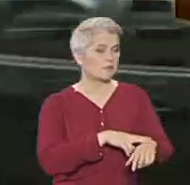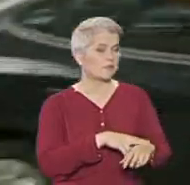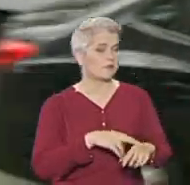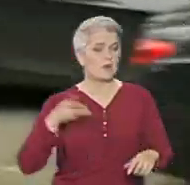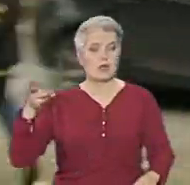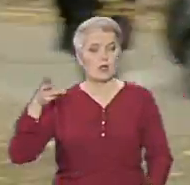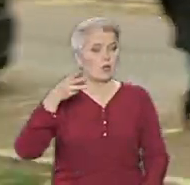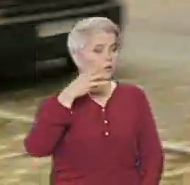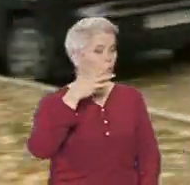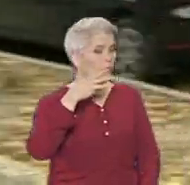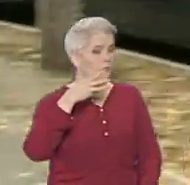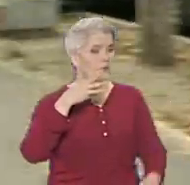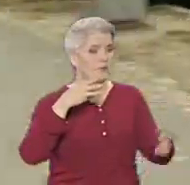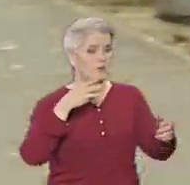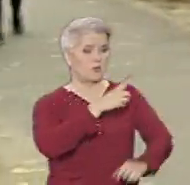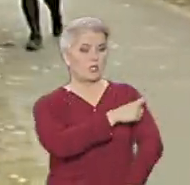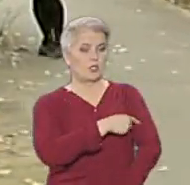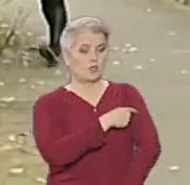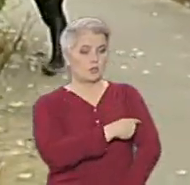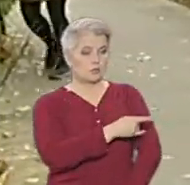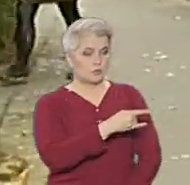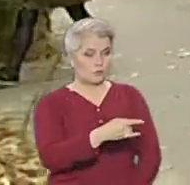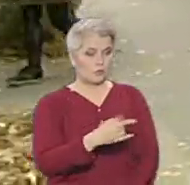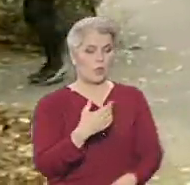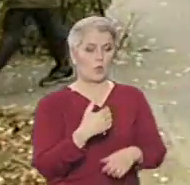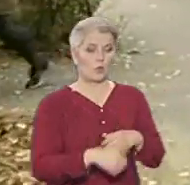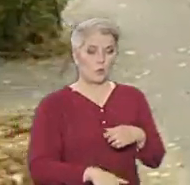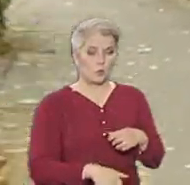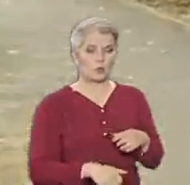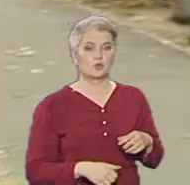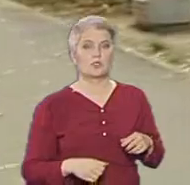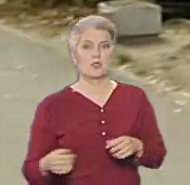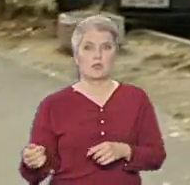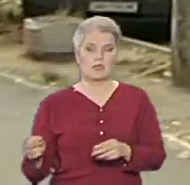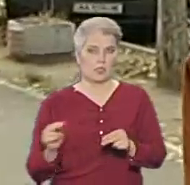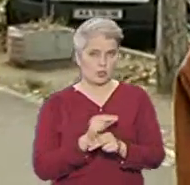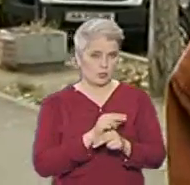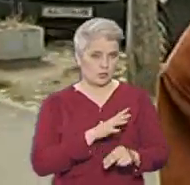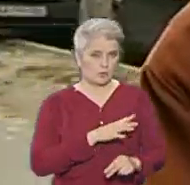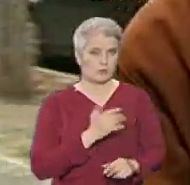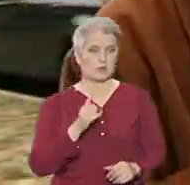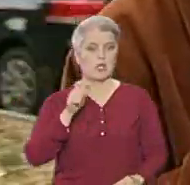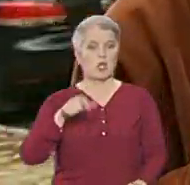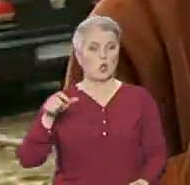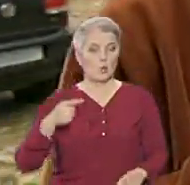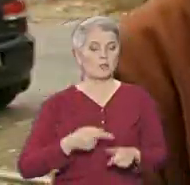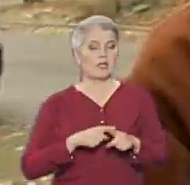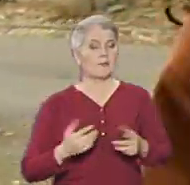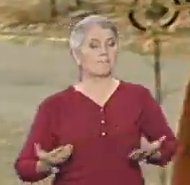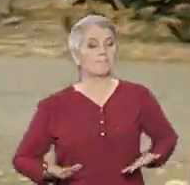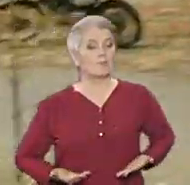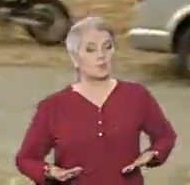оператора показати швидку карету допомоги. Вона вже діяла. Тільки що люди, які